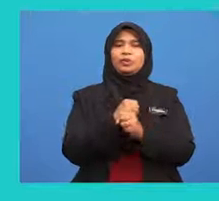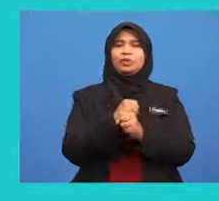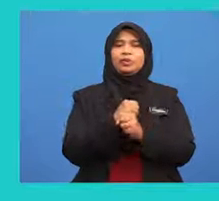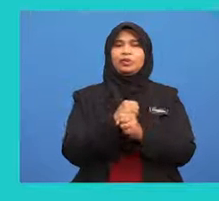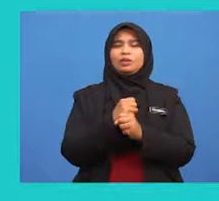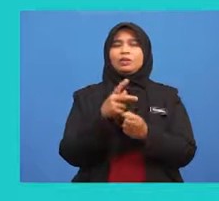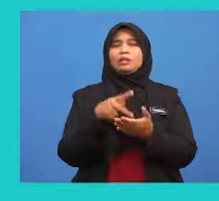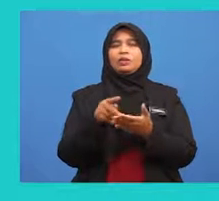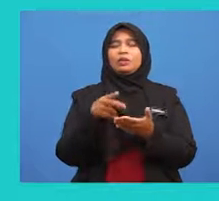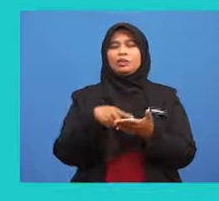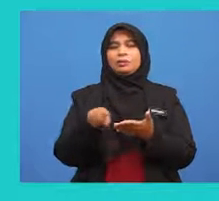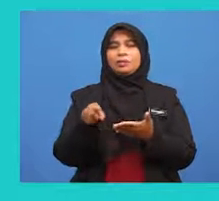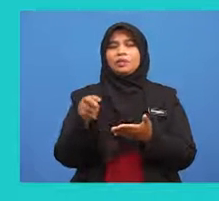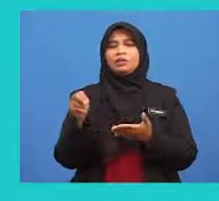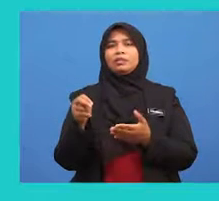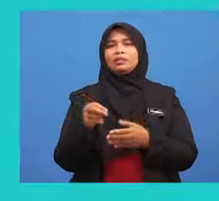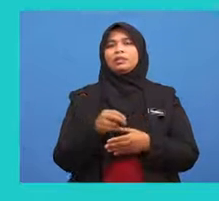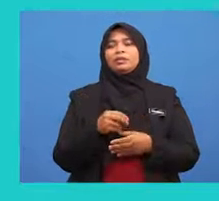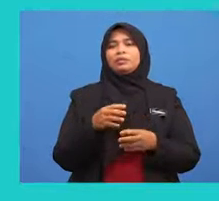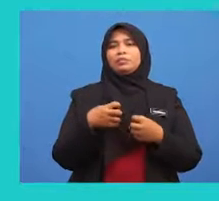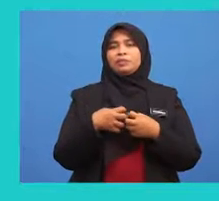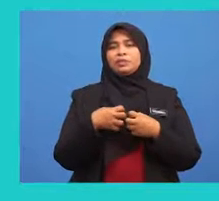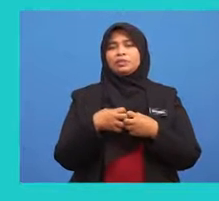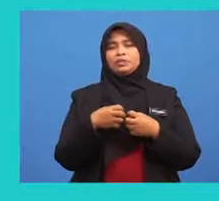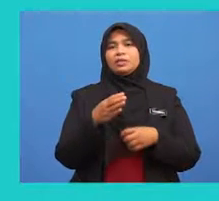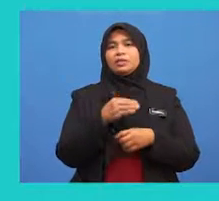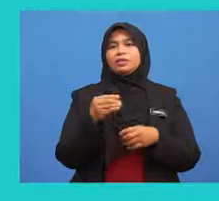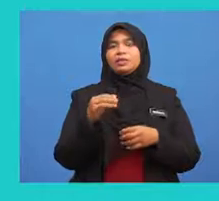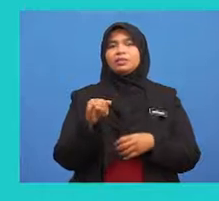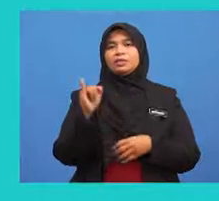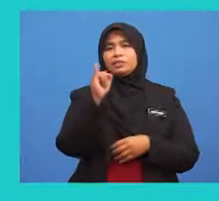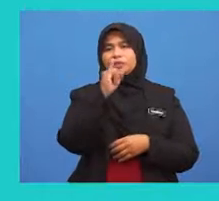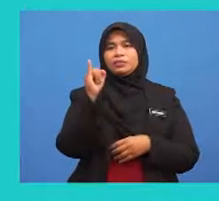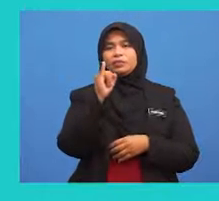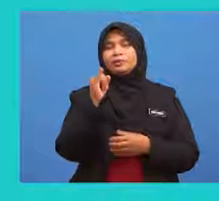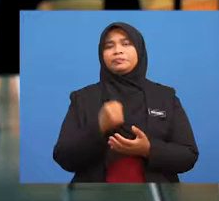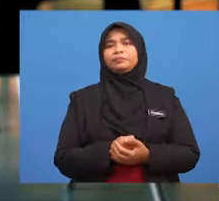kadar bayaran, penyelenggaraan mesin dan insurans.